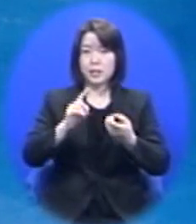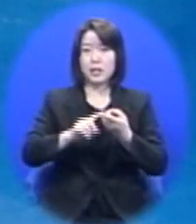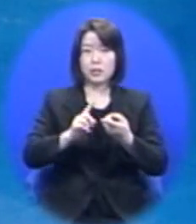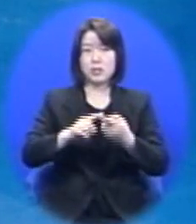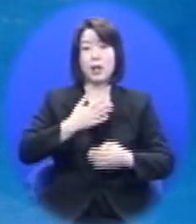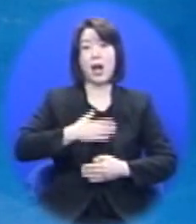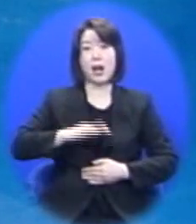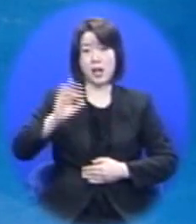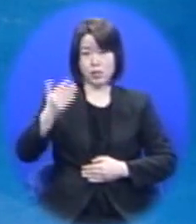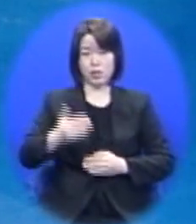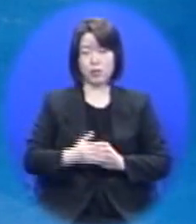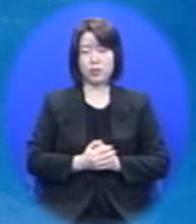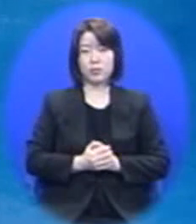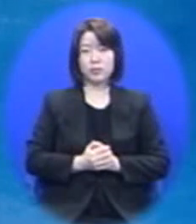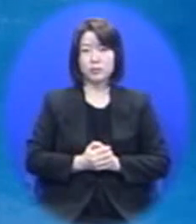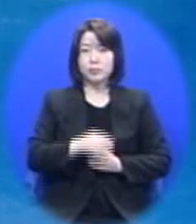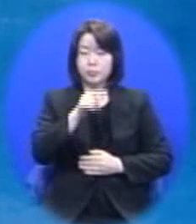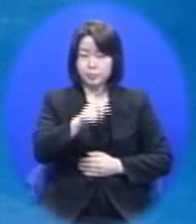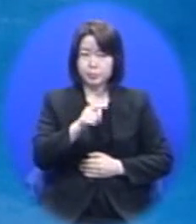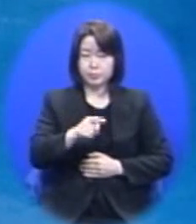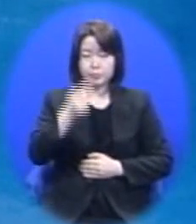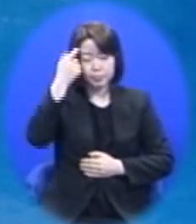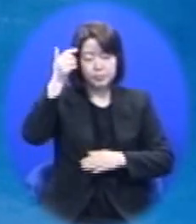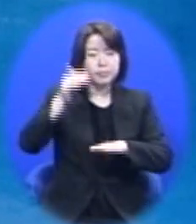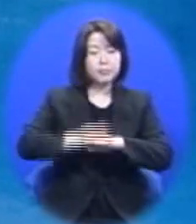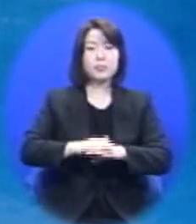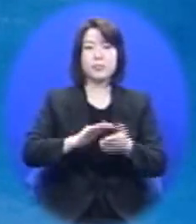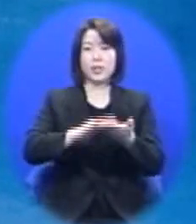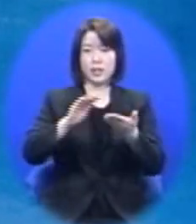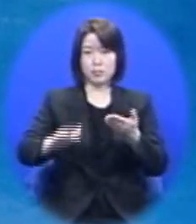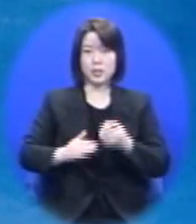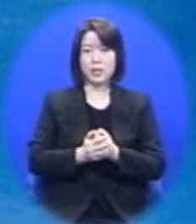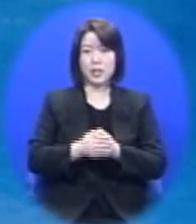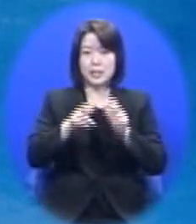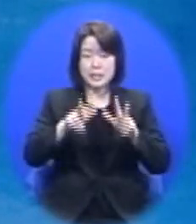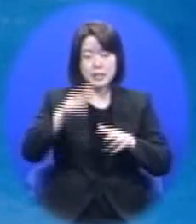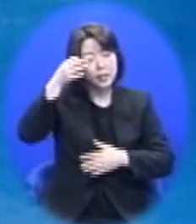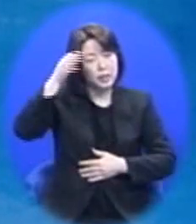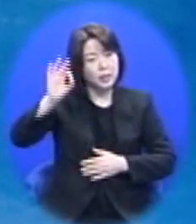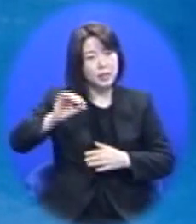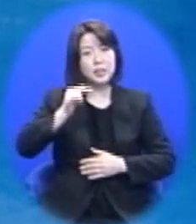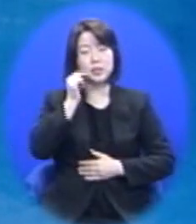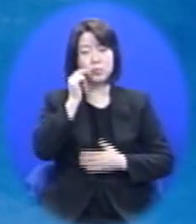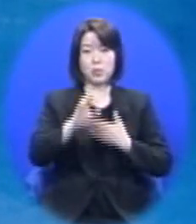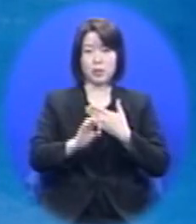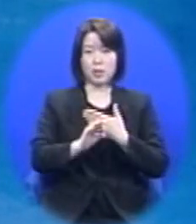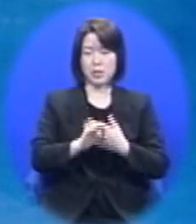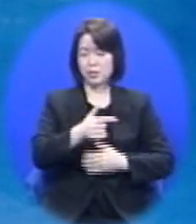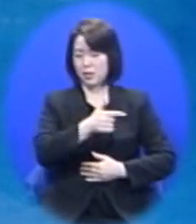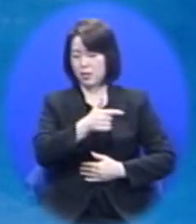합니다. 이것이 지혜예요. 지금 깨닫지 못하면 큰일입니다.